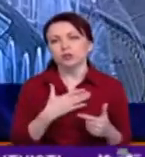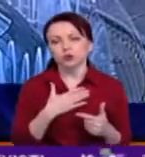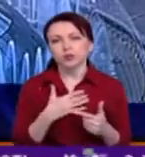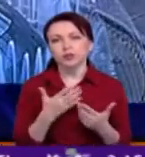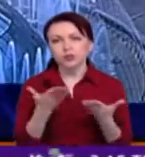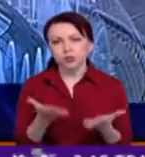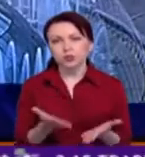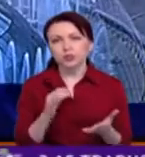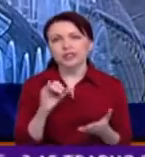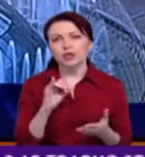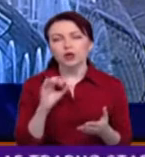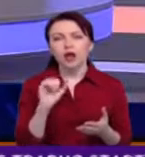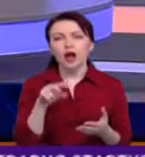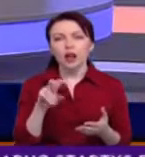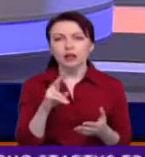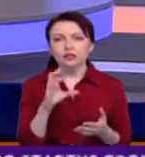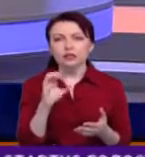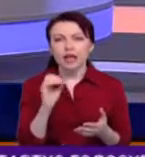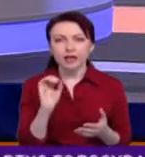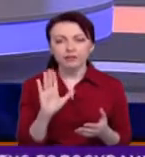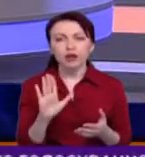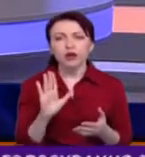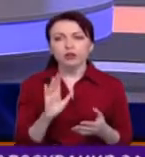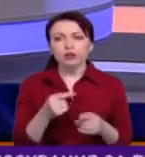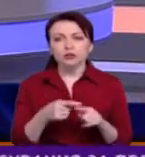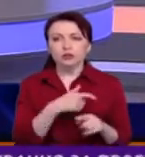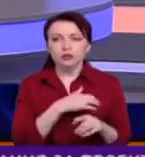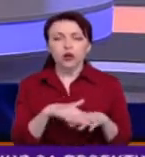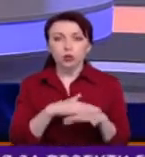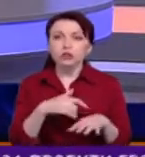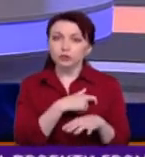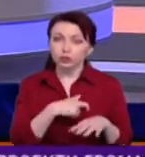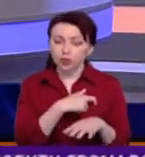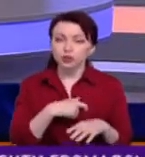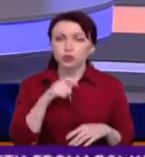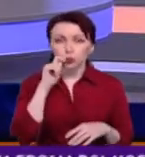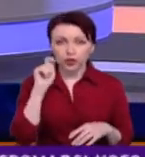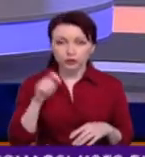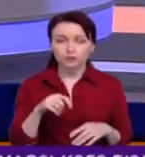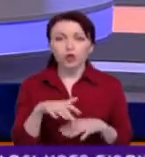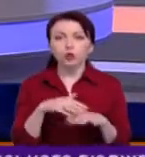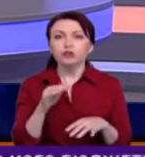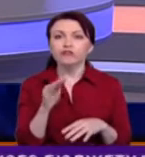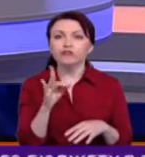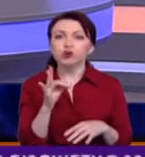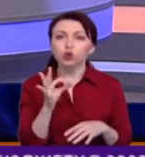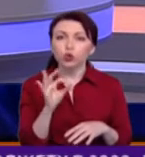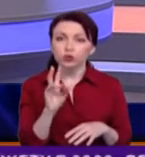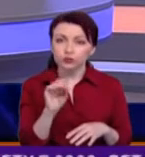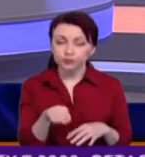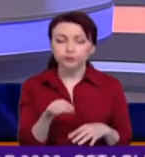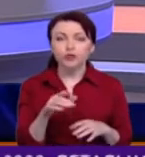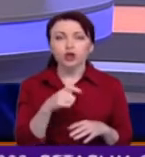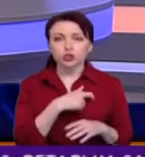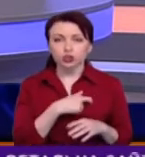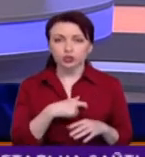представляю Ігоря Алексєєва, народного депутата України, члена депутатської фракції політичної партії «Народний фронт», члена Комітету Верховної Ради України